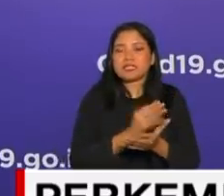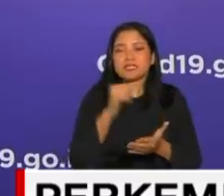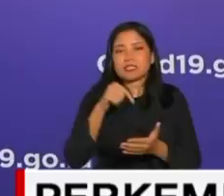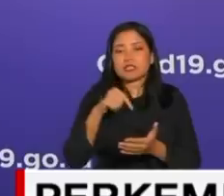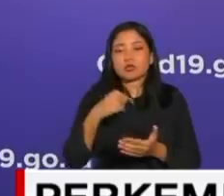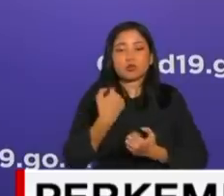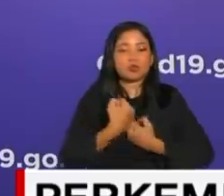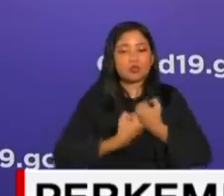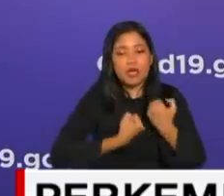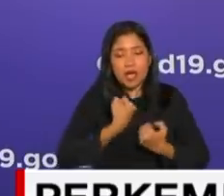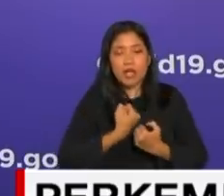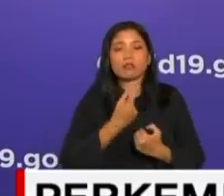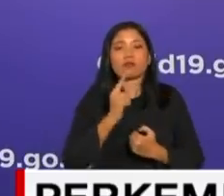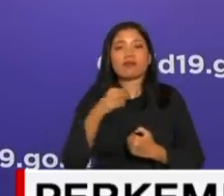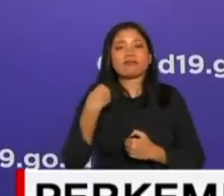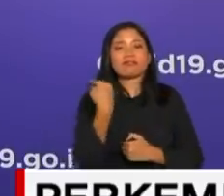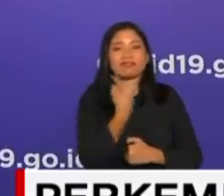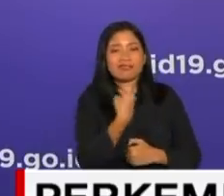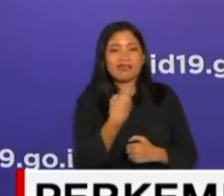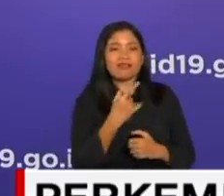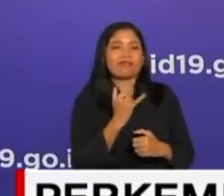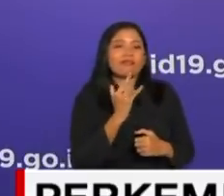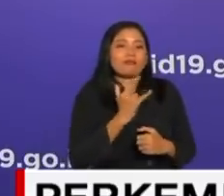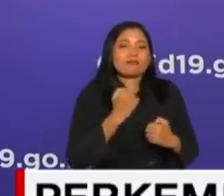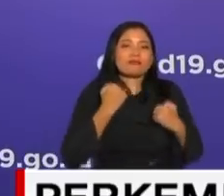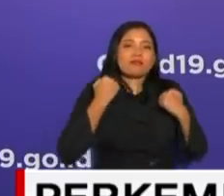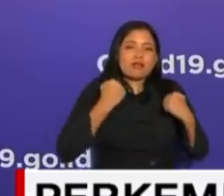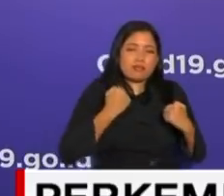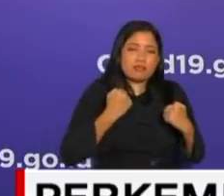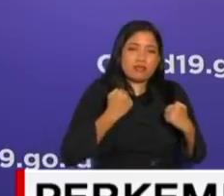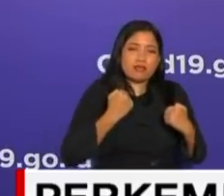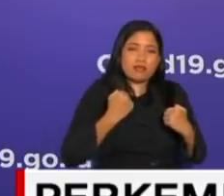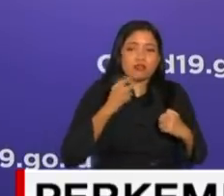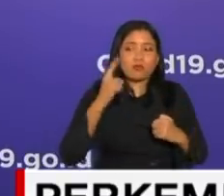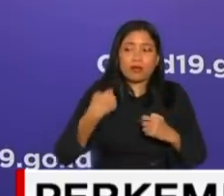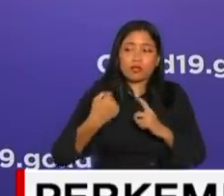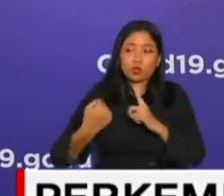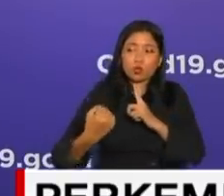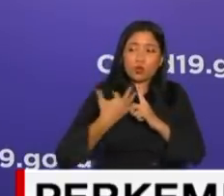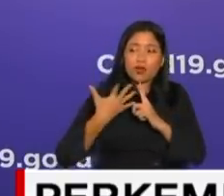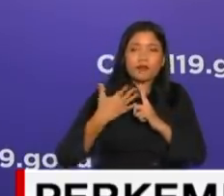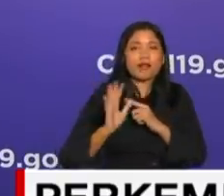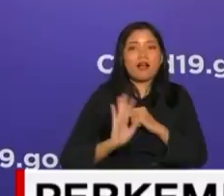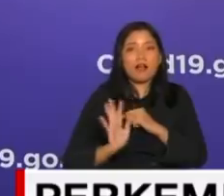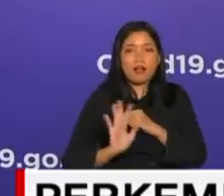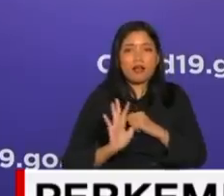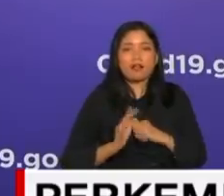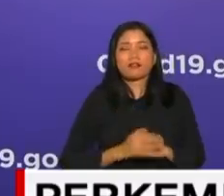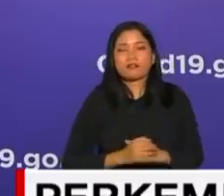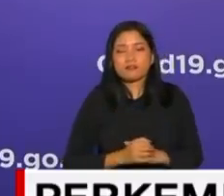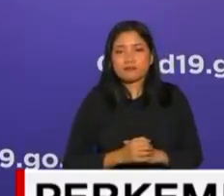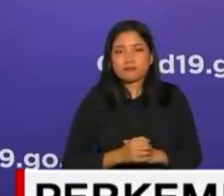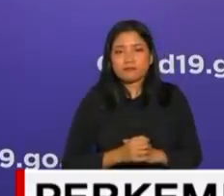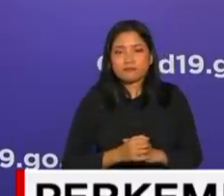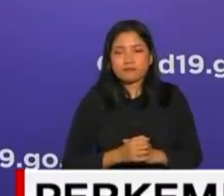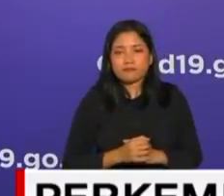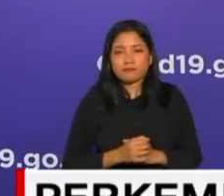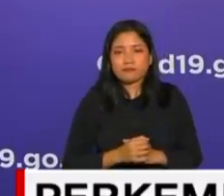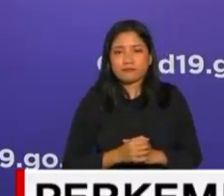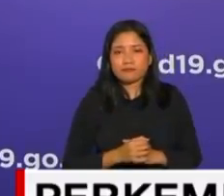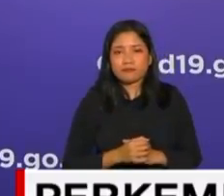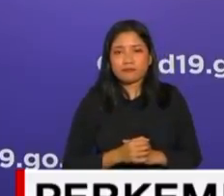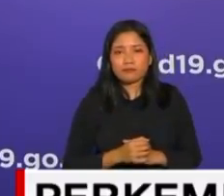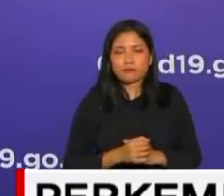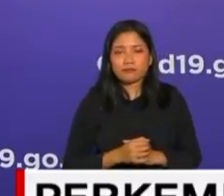kita tetap berada dalam posisi yang sehat dan tidak tertular Penyakit ini oleh karena itu sudah